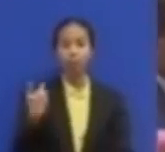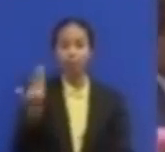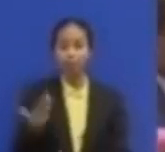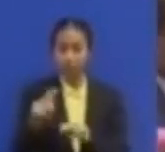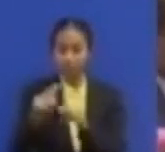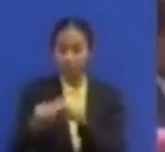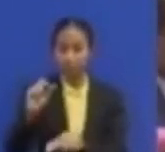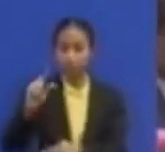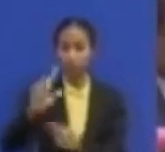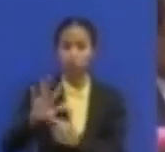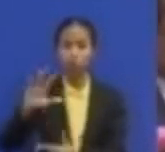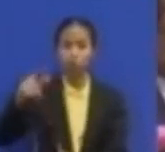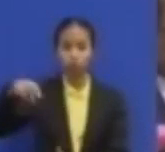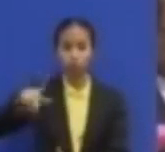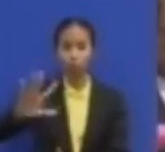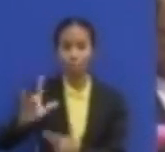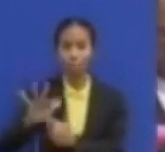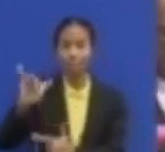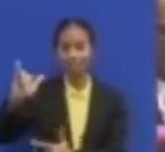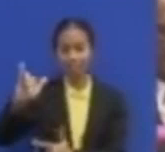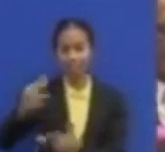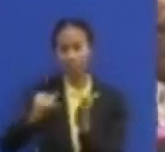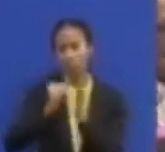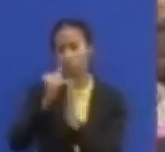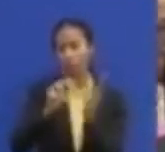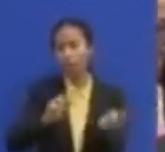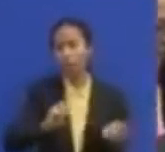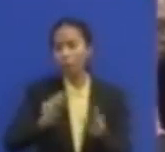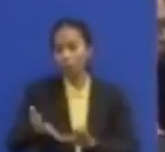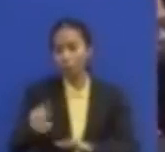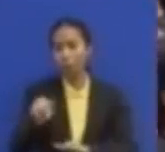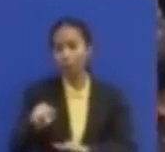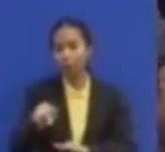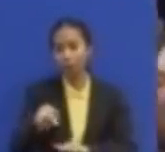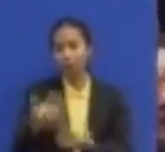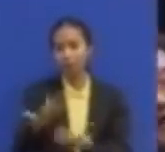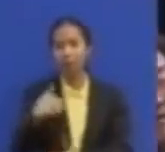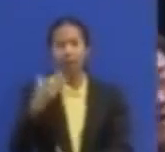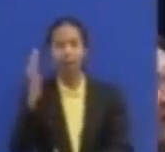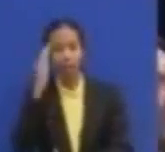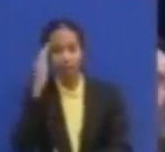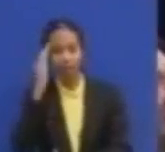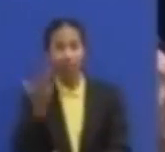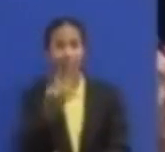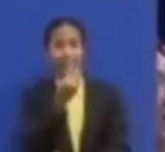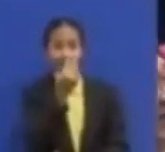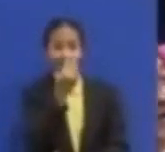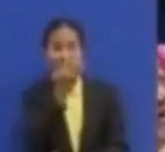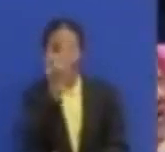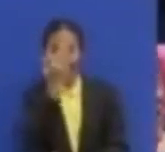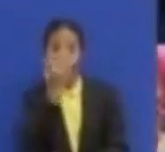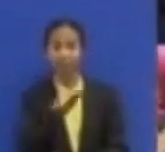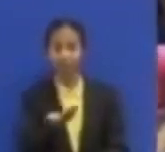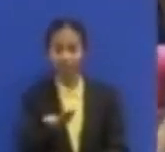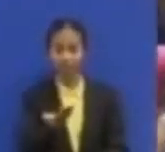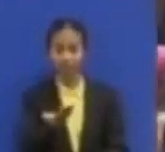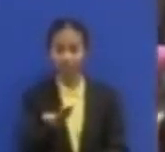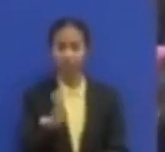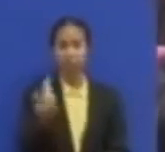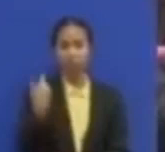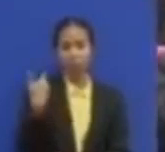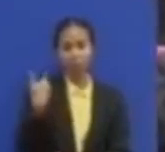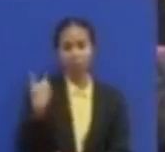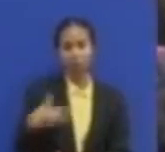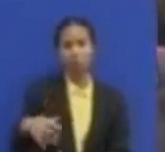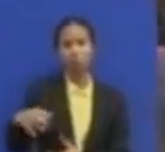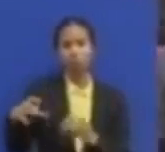สุขน ะครับ นครพนมกล้องเพิ่งจับภาพผ่านไปเมื่อสักครู ่ที่เห็นอยู่ด้านหน้าเนี่ยค่ะคุณเกรียงไกรจากชาติไทยพัฒนาท่านนิก